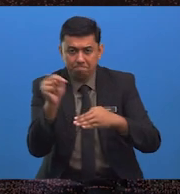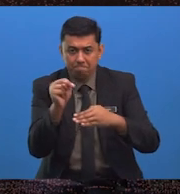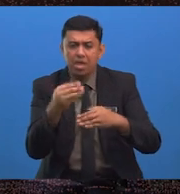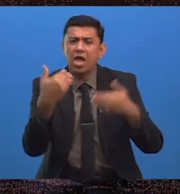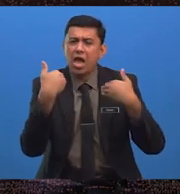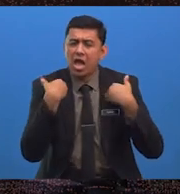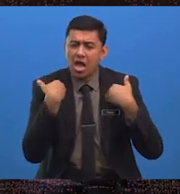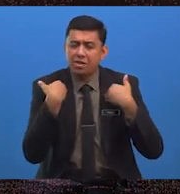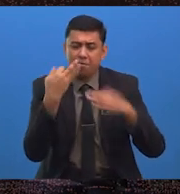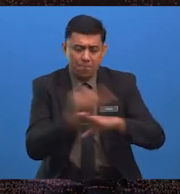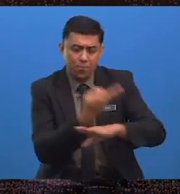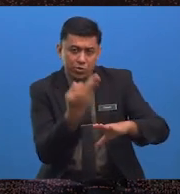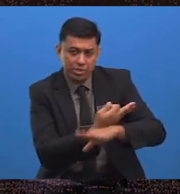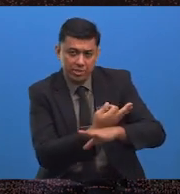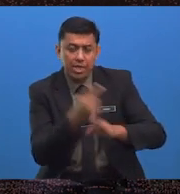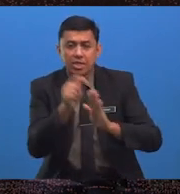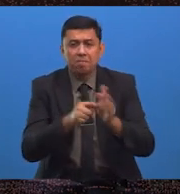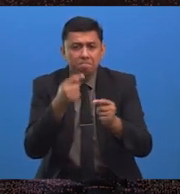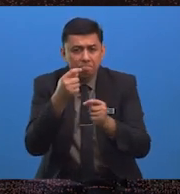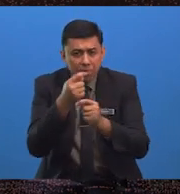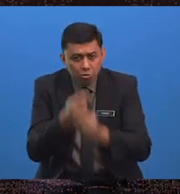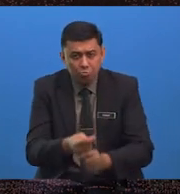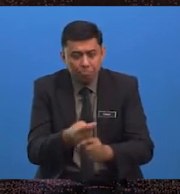mempunyai fungsi-fungsi tertentu.